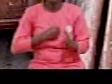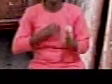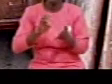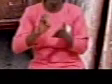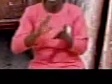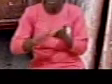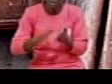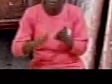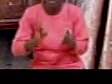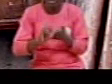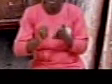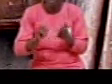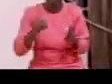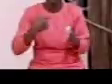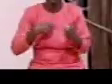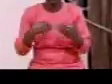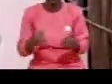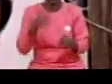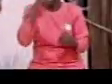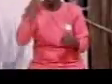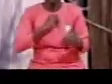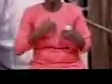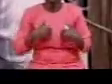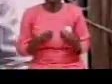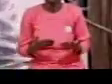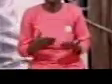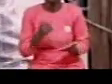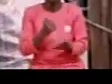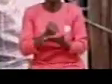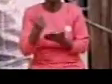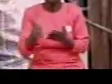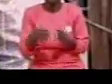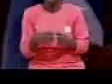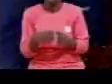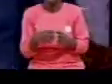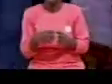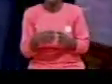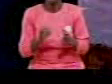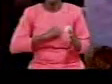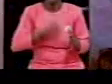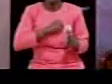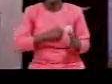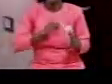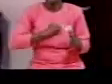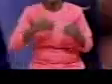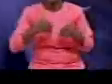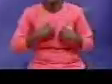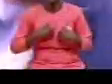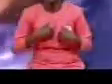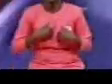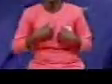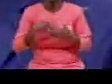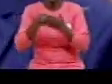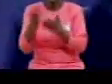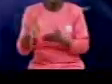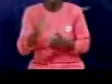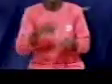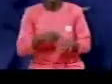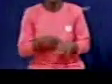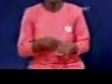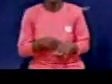عشان عندي اجتماع ضروري تبع الشغل امين يا مستر ماجد وانا اسف كنت ضيعت وقتك استاذ